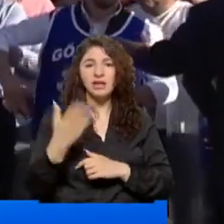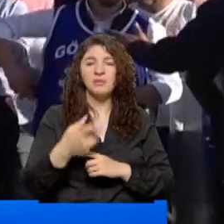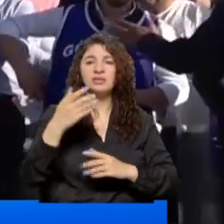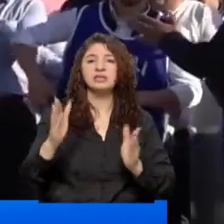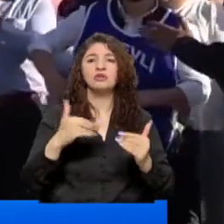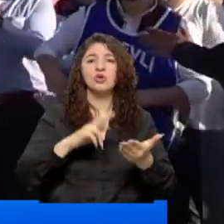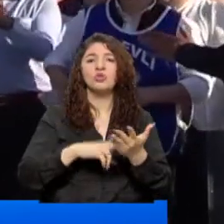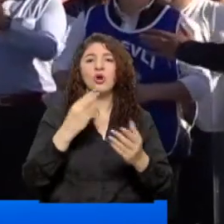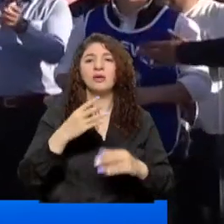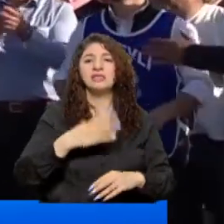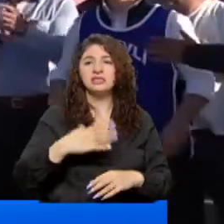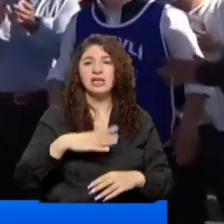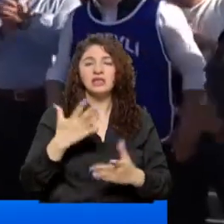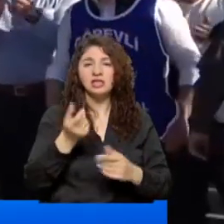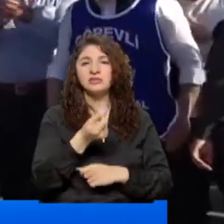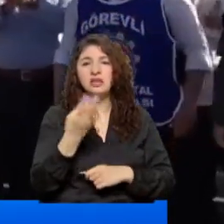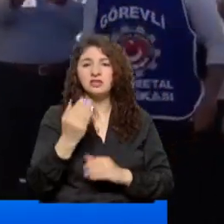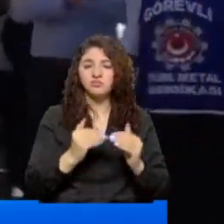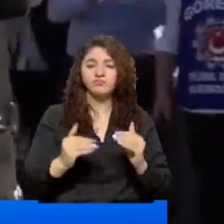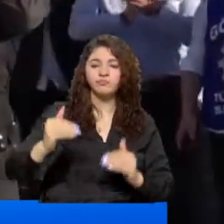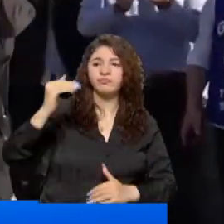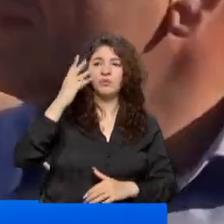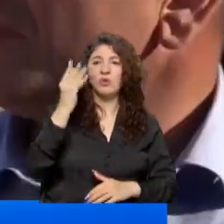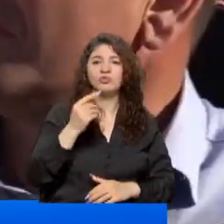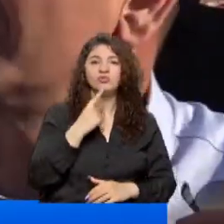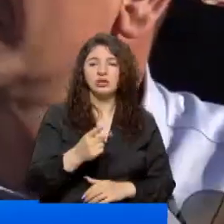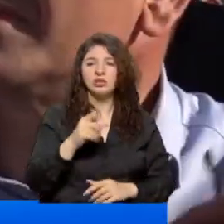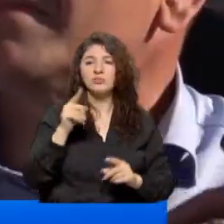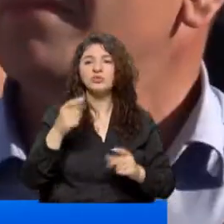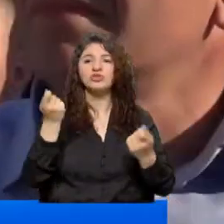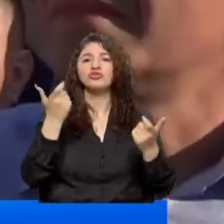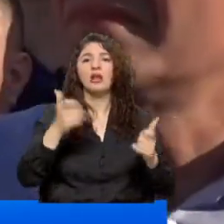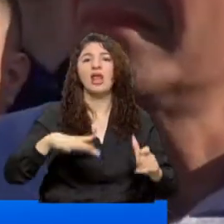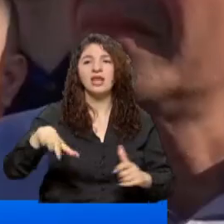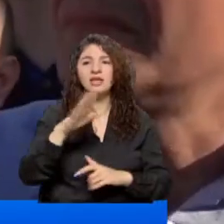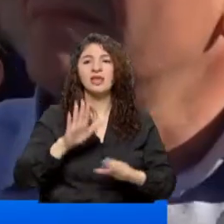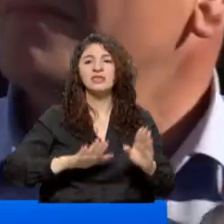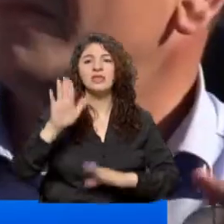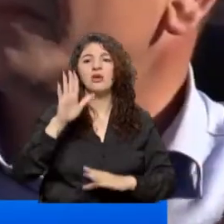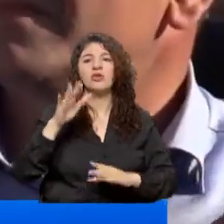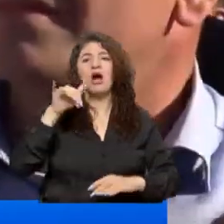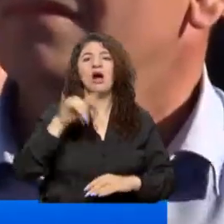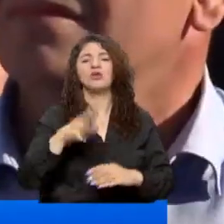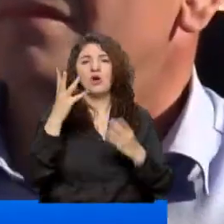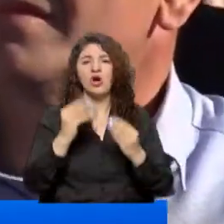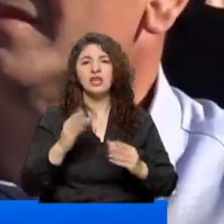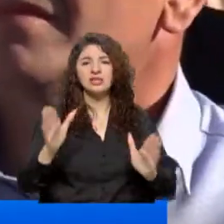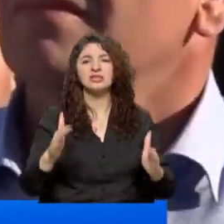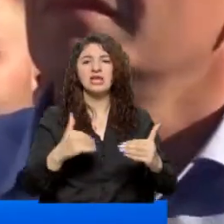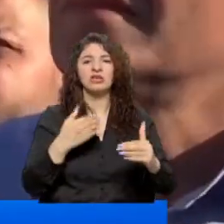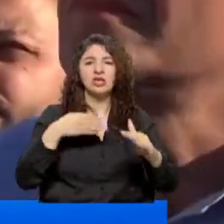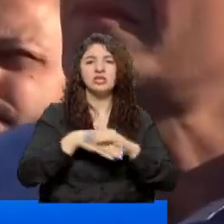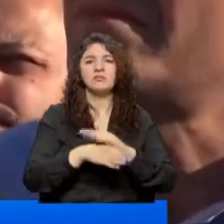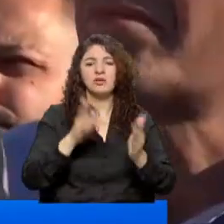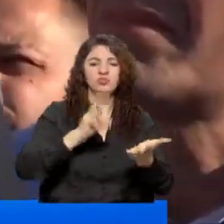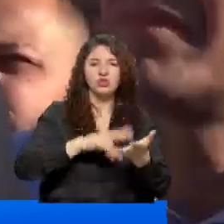rağmen sendikaya üye olmak isteyenlerin sayısının arttığını söyledi Bu iş çaylarında demokratik Ak olun söndü